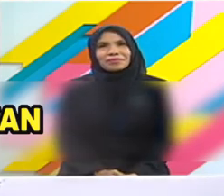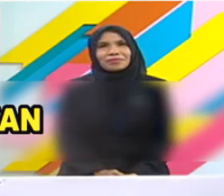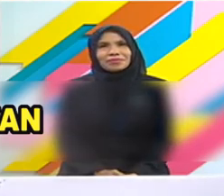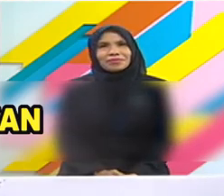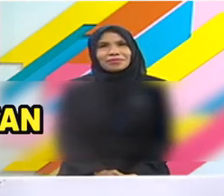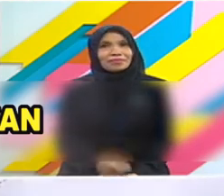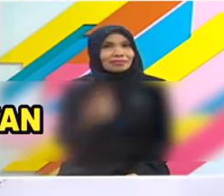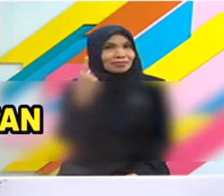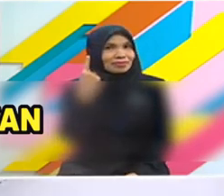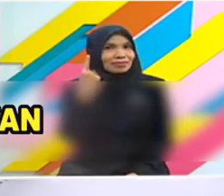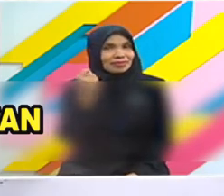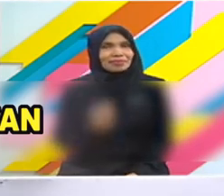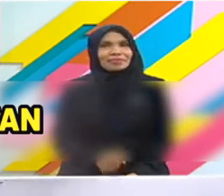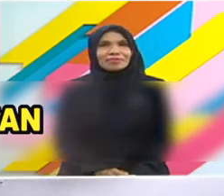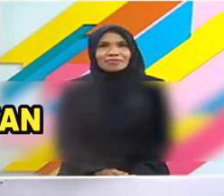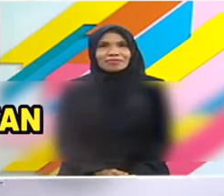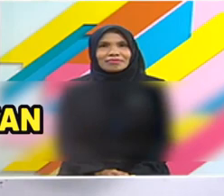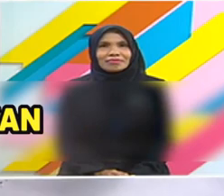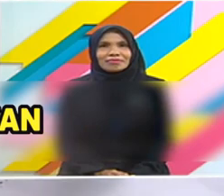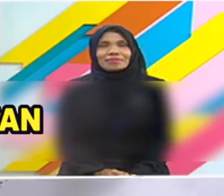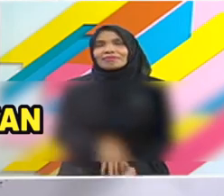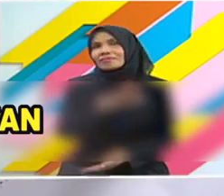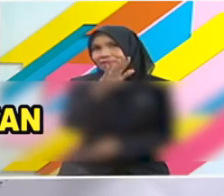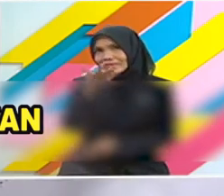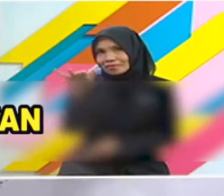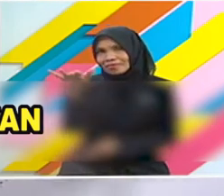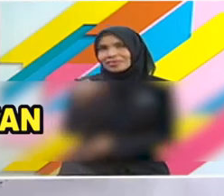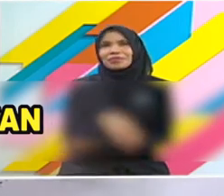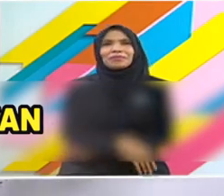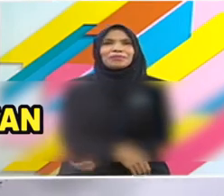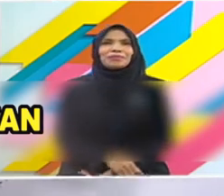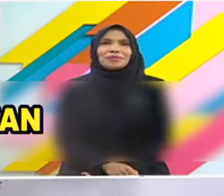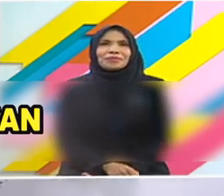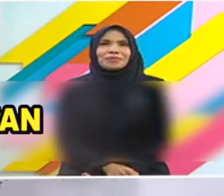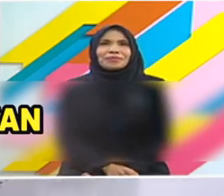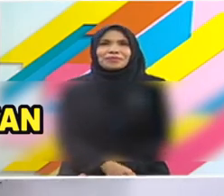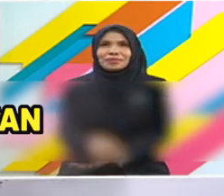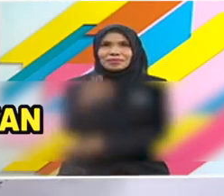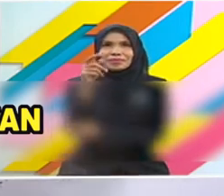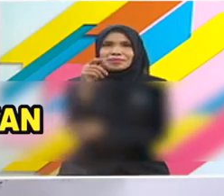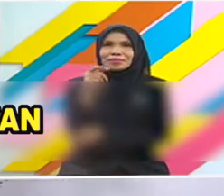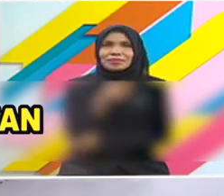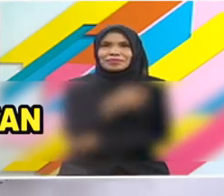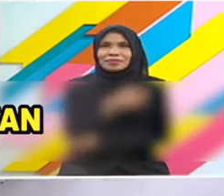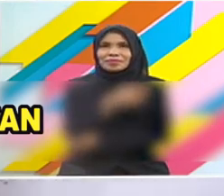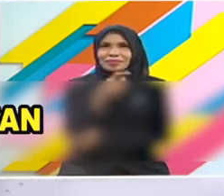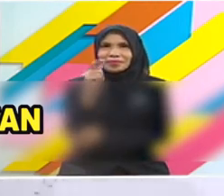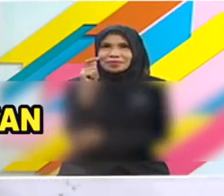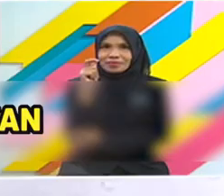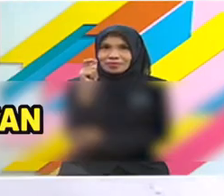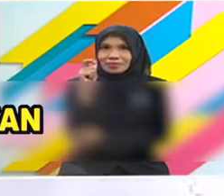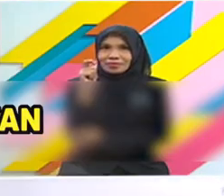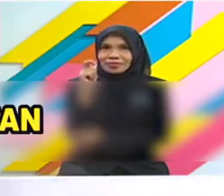Telinga. Kak Rina, boleh tolong Eja tak? Boleh, Cikgu Syairah. Okey, macam mana nak eja telinga?